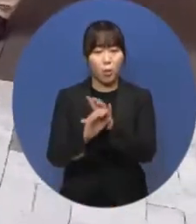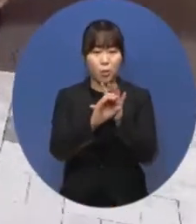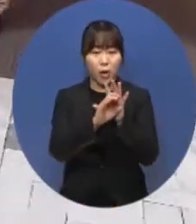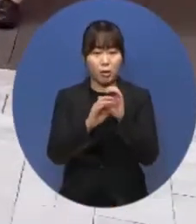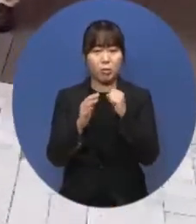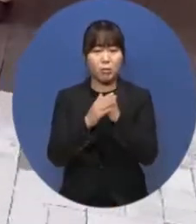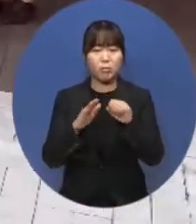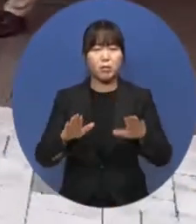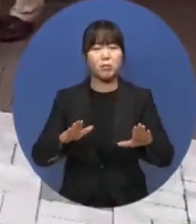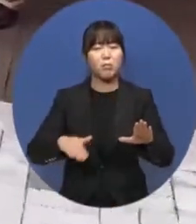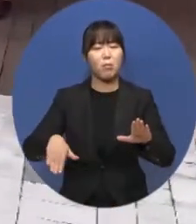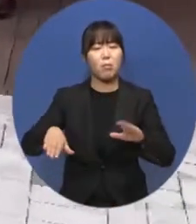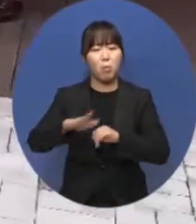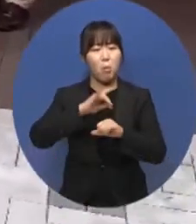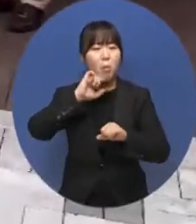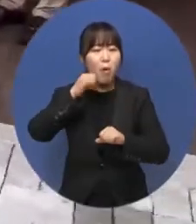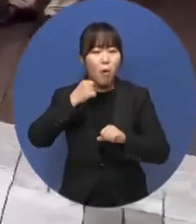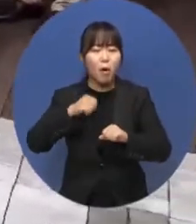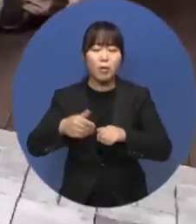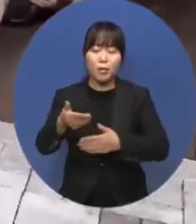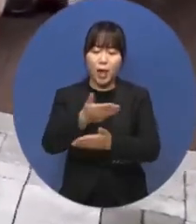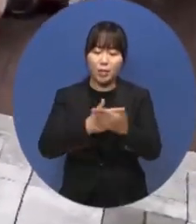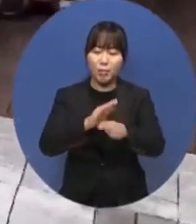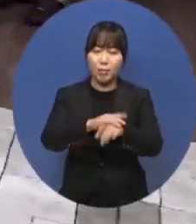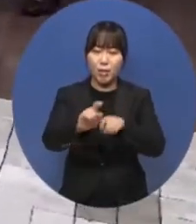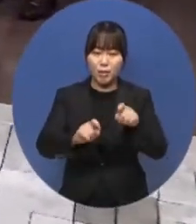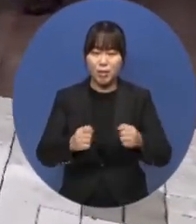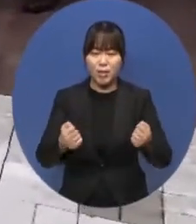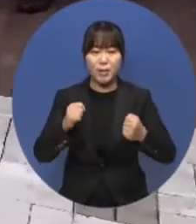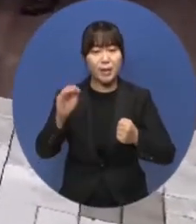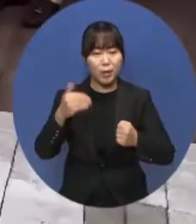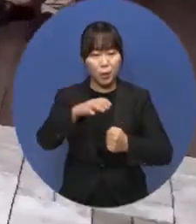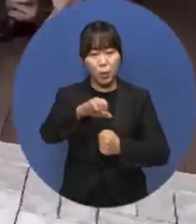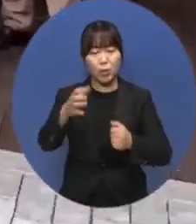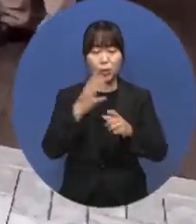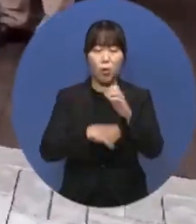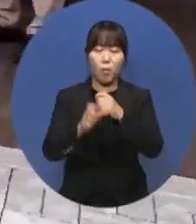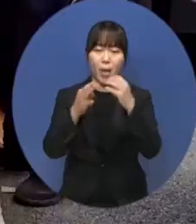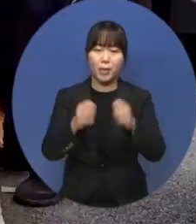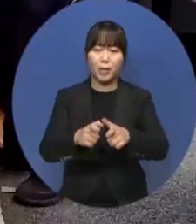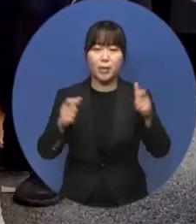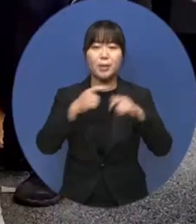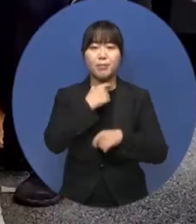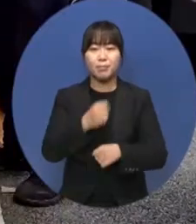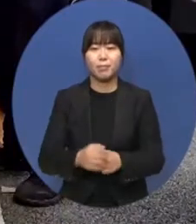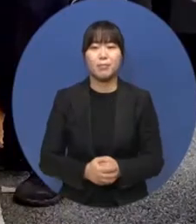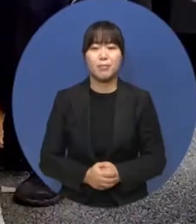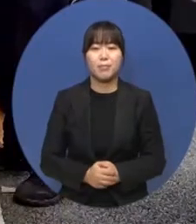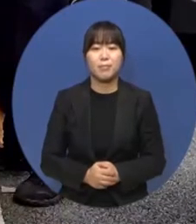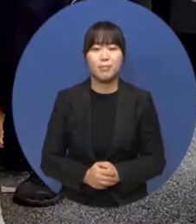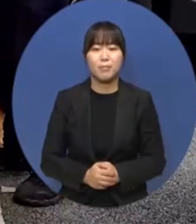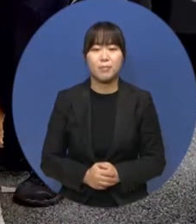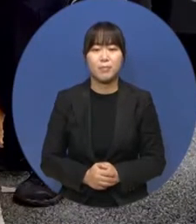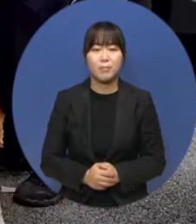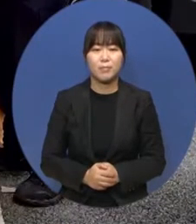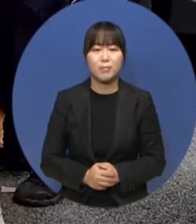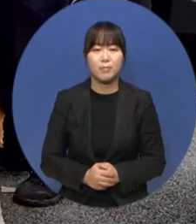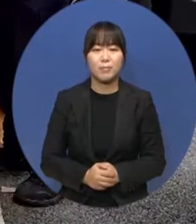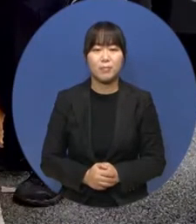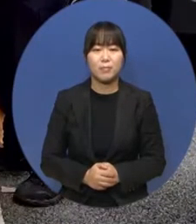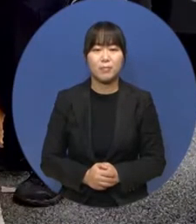어려운 지금 나눔 을 실행하여 힘이 되는 현장이 더 많아지길 기대합니다 복지 tv 경기방송